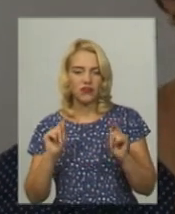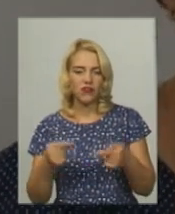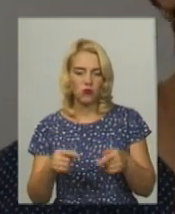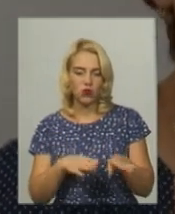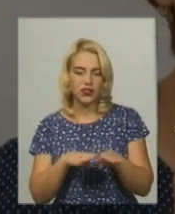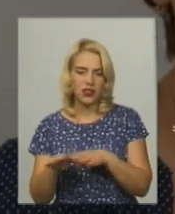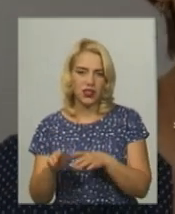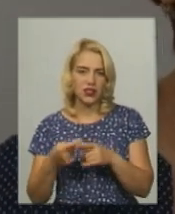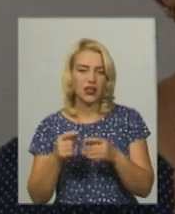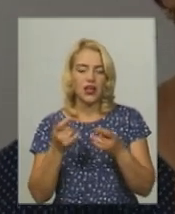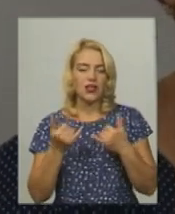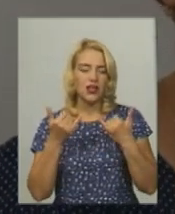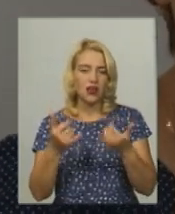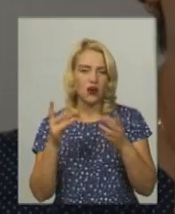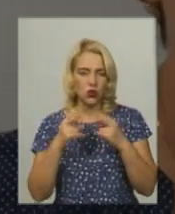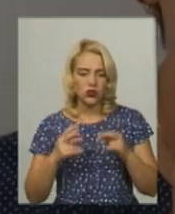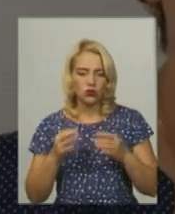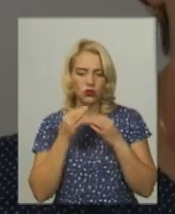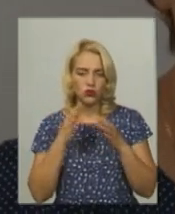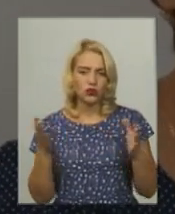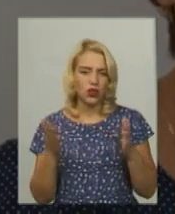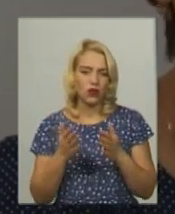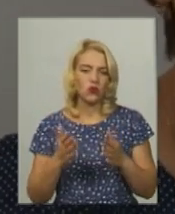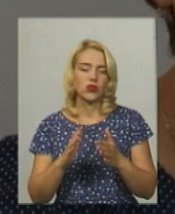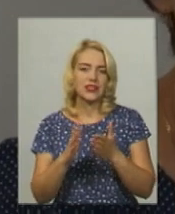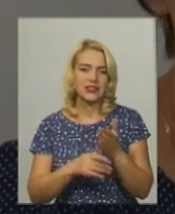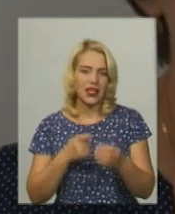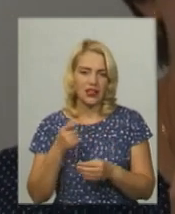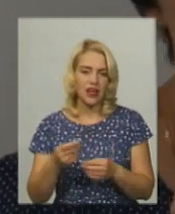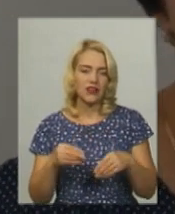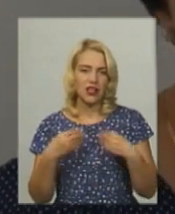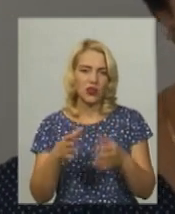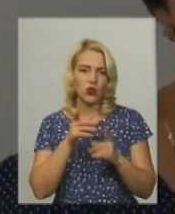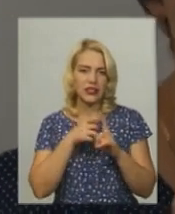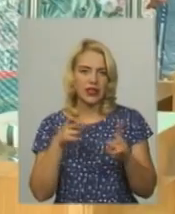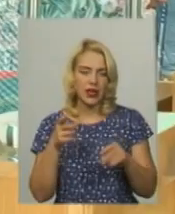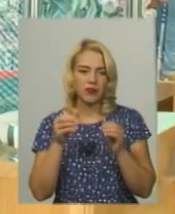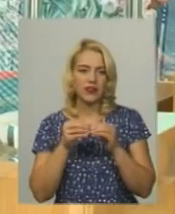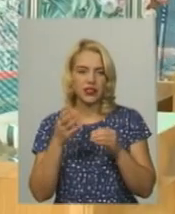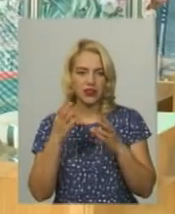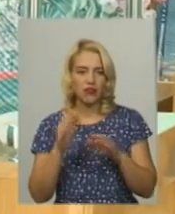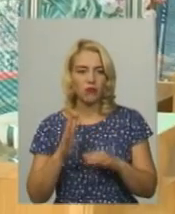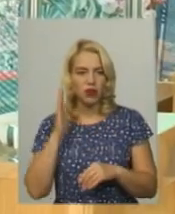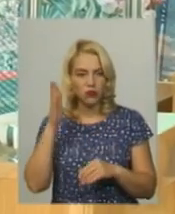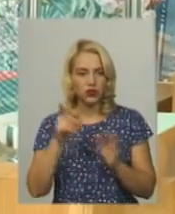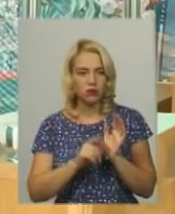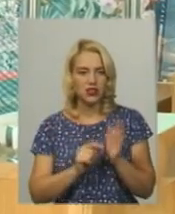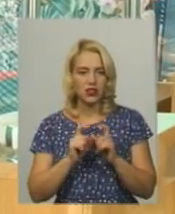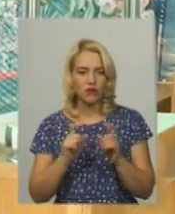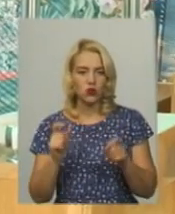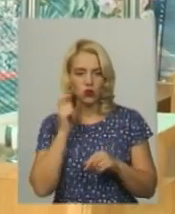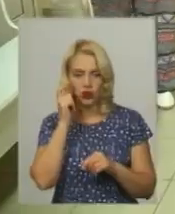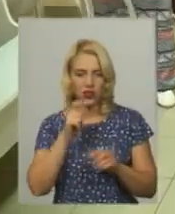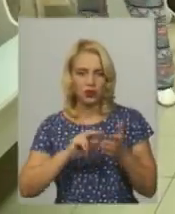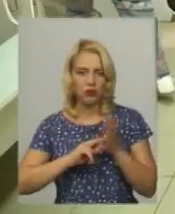для розгляду будь-якої заяви в органах Пенсійного фонду надається термін 10 днів. У майбутньому Пенсійний фонд України